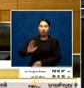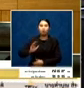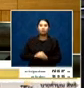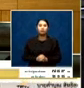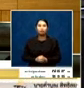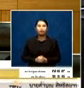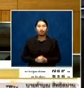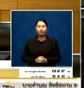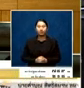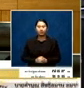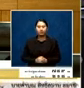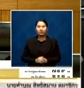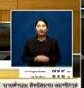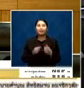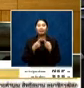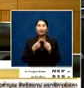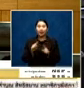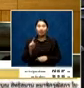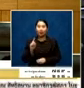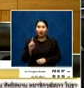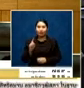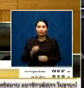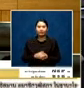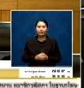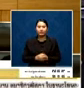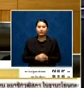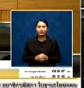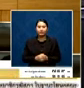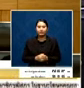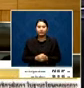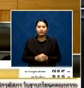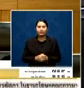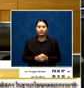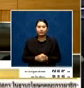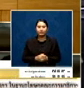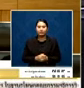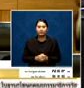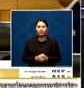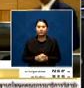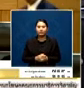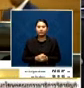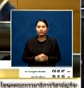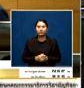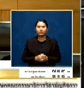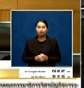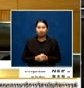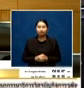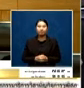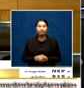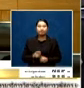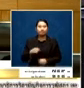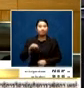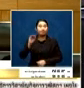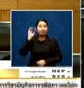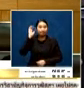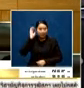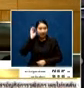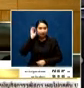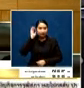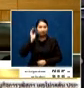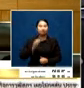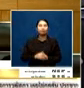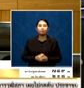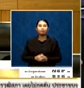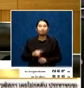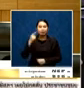ใช่หรอคนละกระสุนคนละแบบกันอันนั้น คือพูดง่ายมันเป็นการใช้ปืนเลยใช้ปืนยิงหัว พูดแบบนี้เนี่ยนี่คือ แล้วก็ไม่ผิดกฎหม